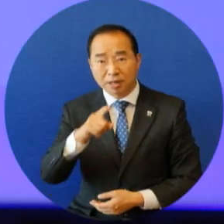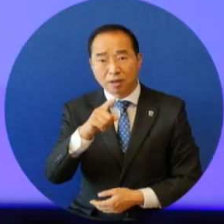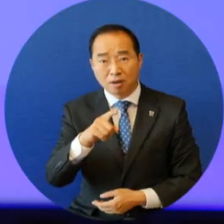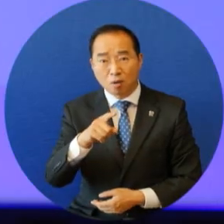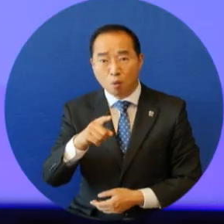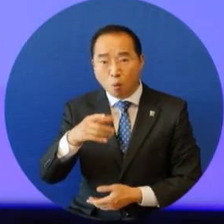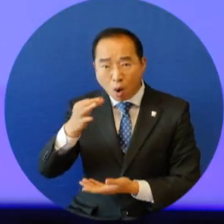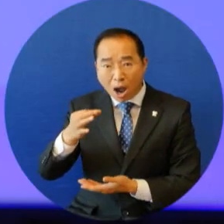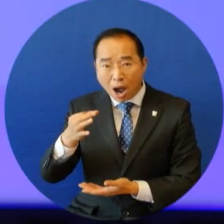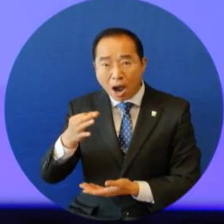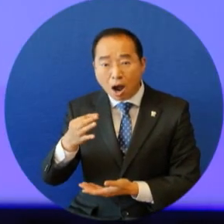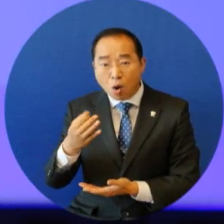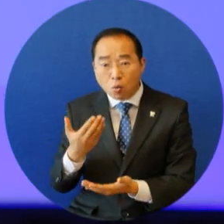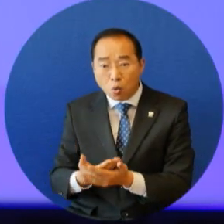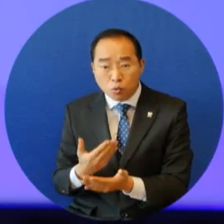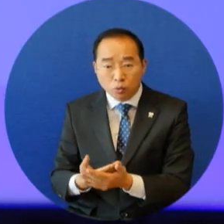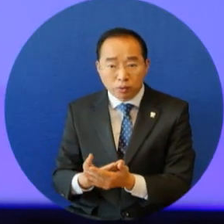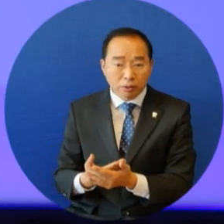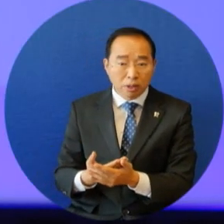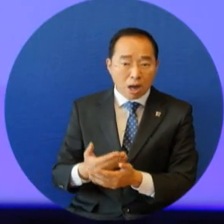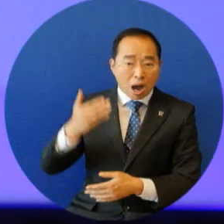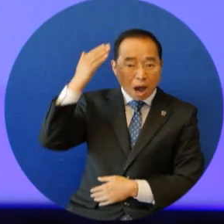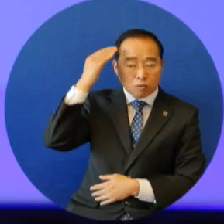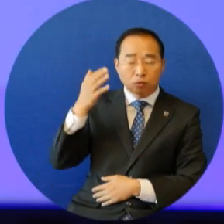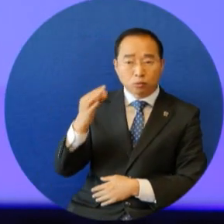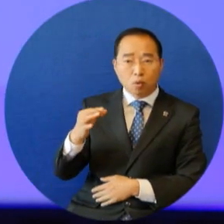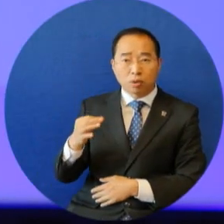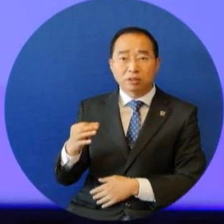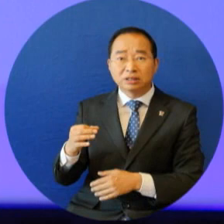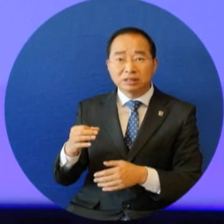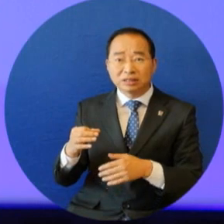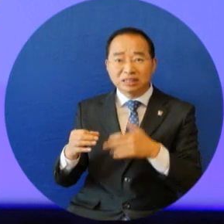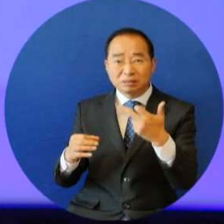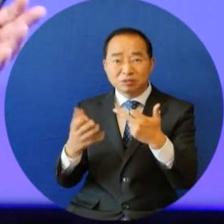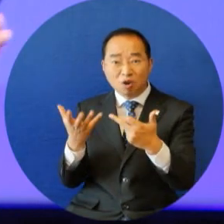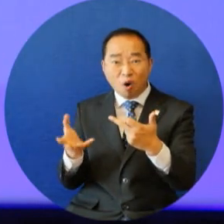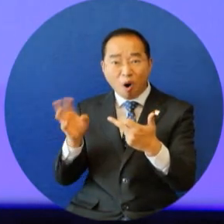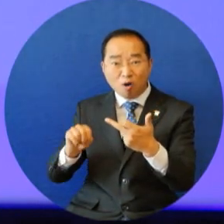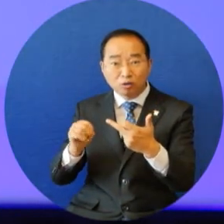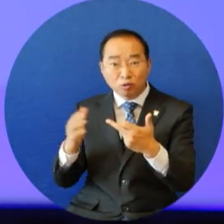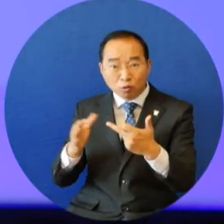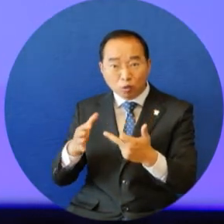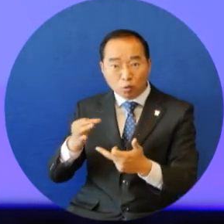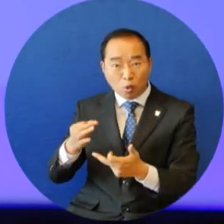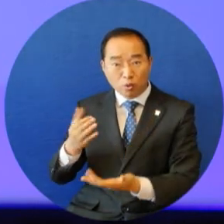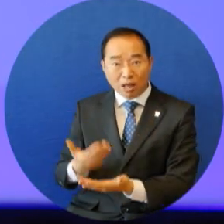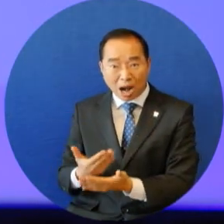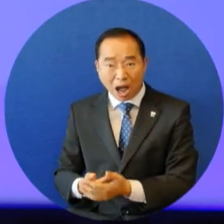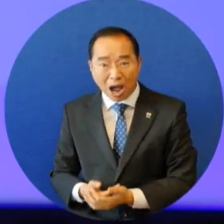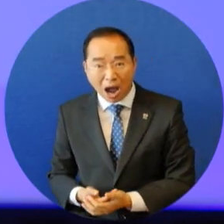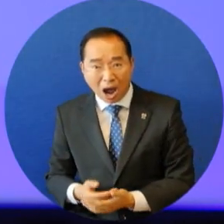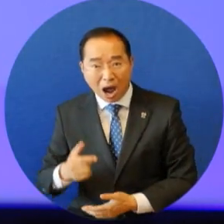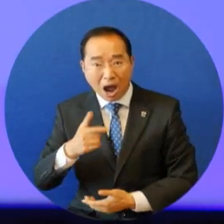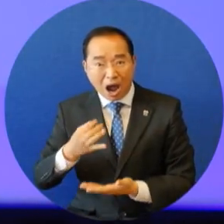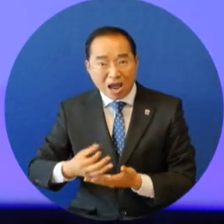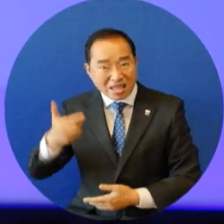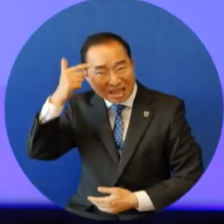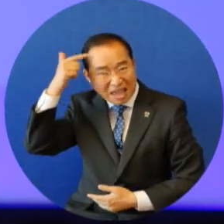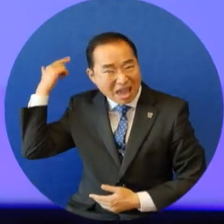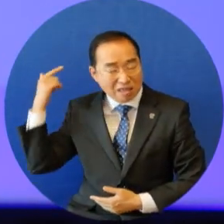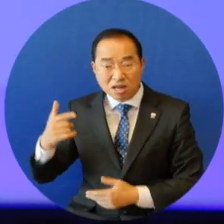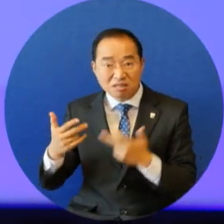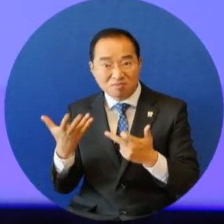그런데 왕이 요청한 금액이 너무 커. 120만 파운드야. 그래서 이거 한두 사람의 힘으로 마련할 수 있는 돈이